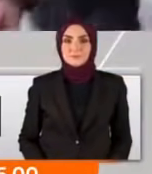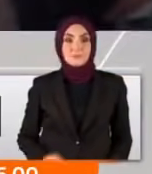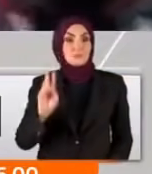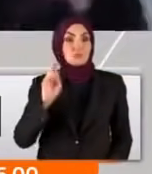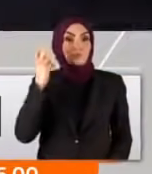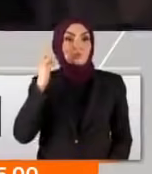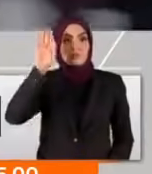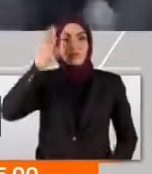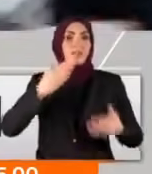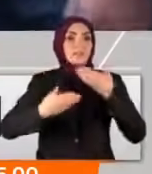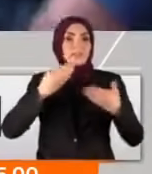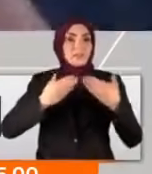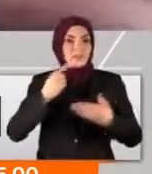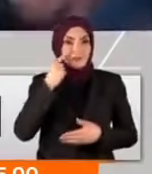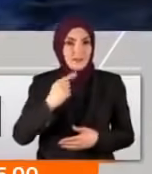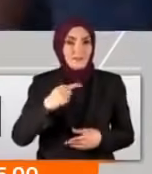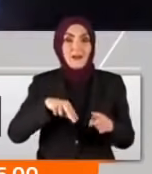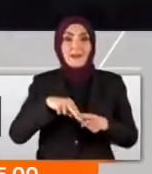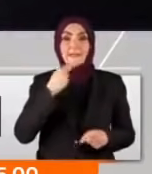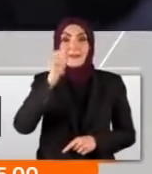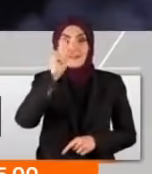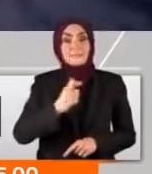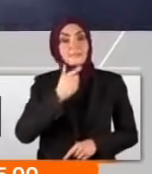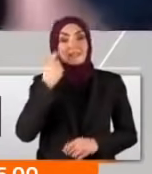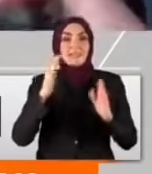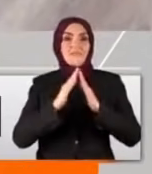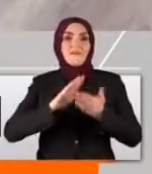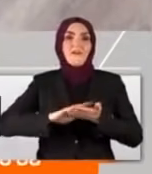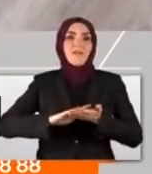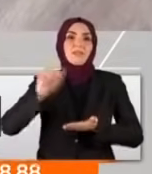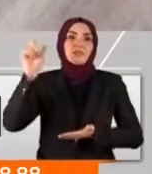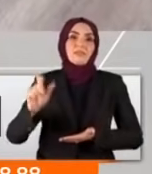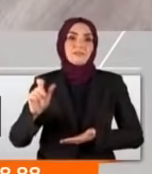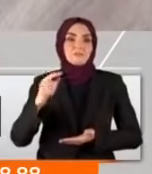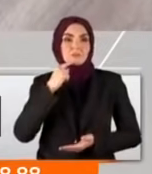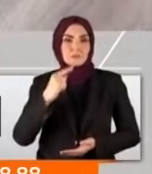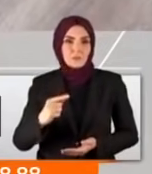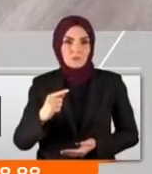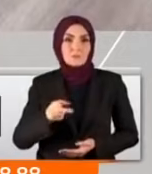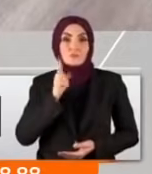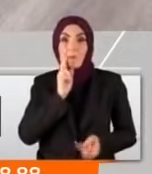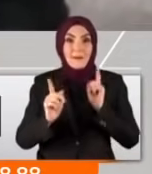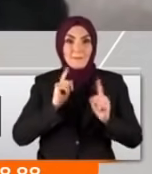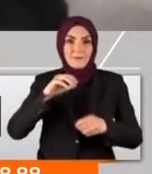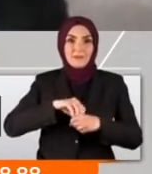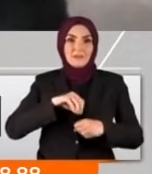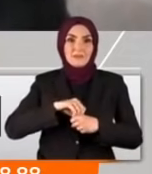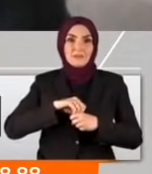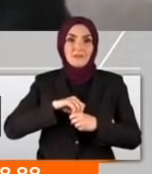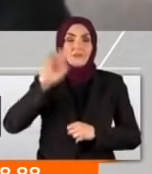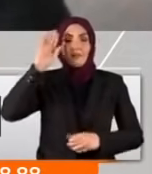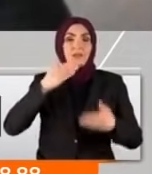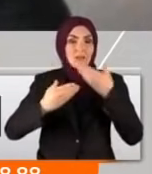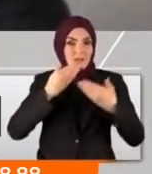Sürpriz itiraf Aleyna Çakır'ın eski ev arkadaşından geldi. Son duruşmada tanık olarak dinlenen ev arkadaşı, Ümitcan Uygun'un Aleyna'yı